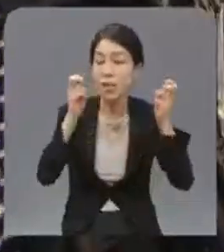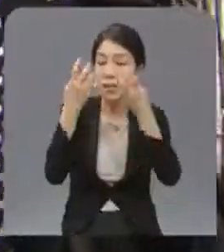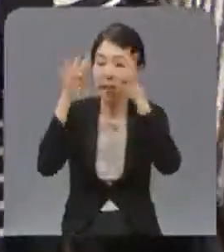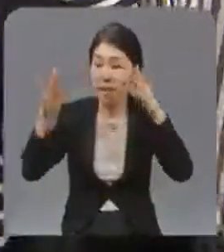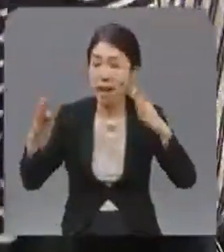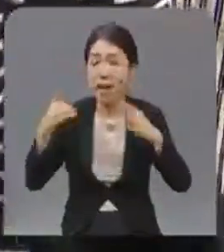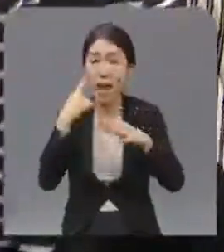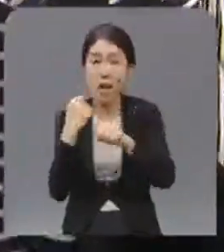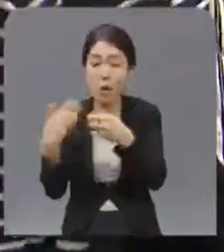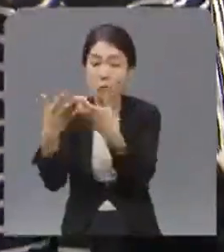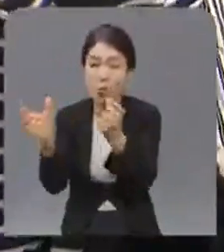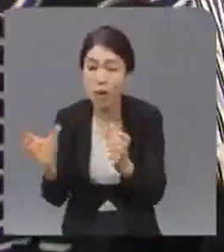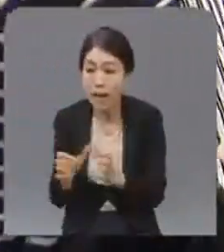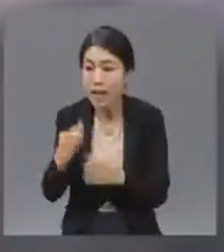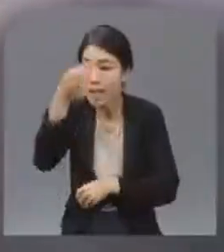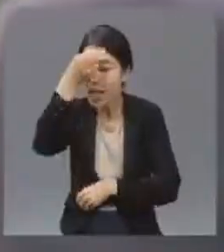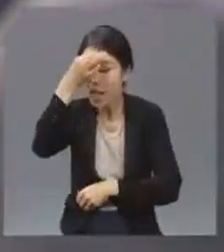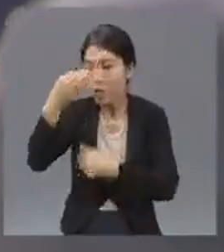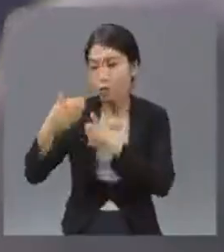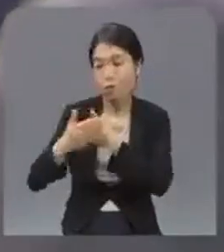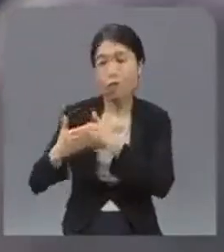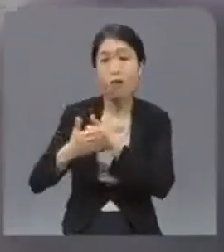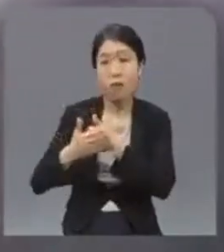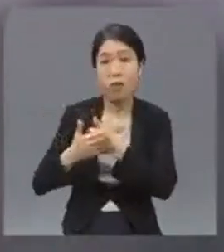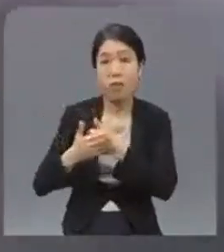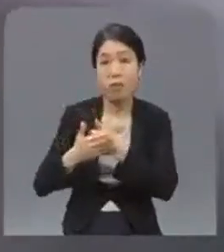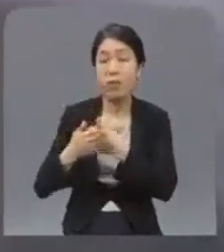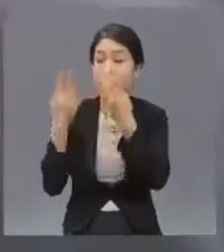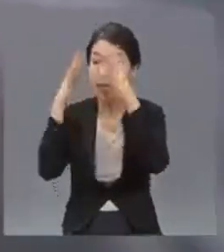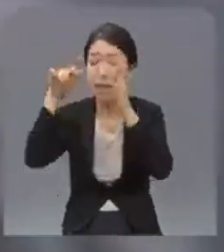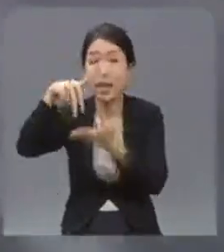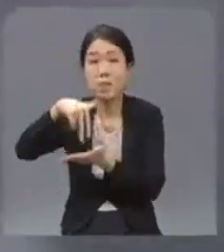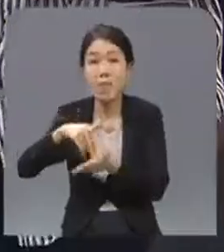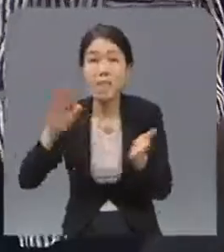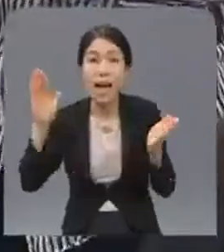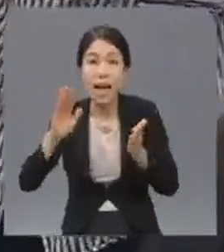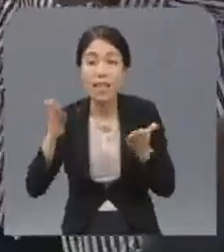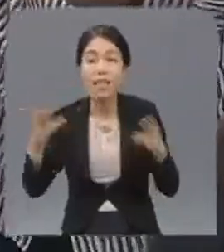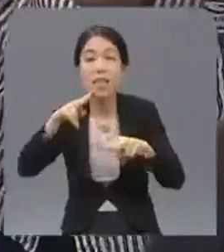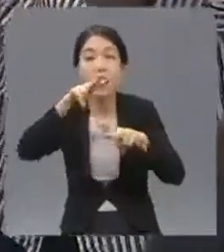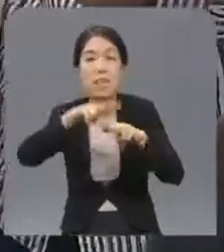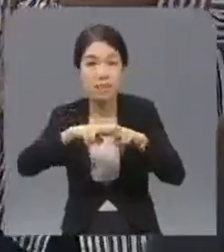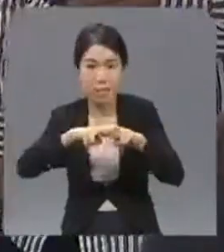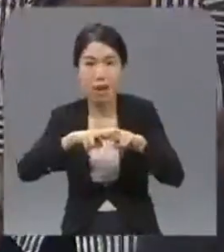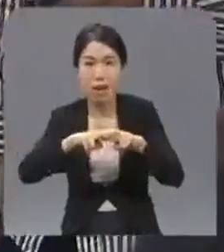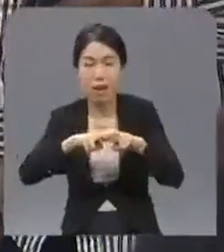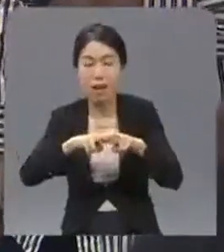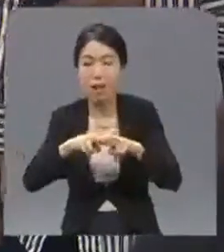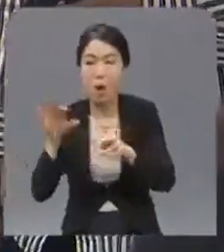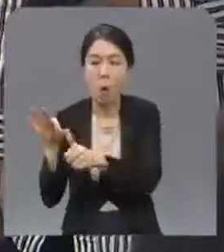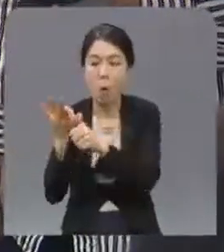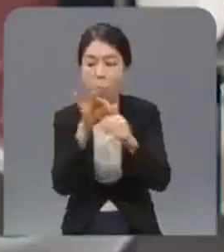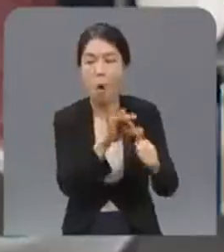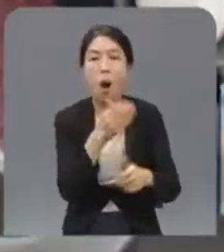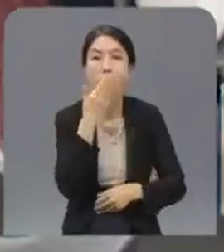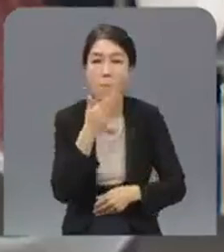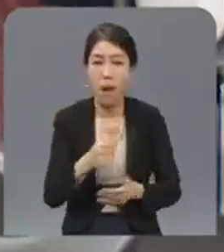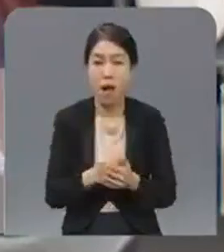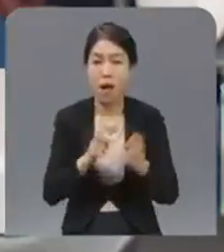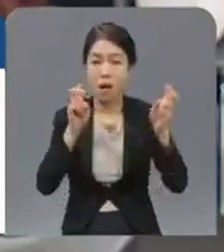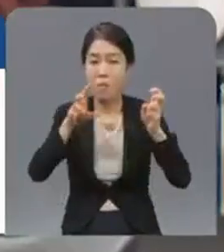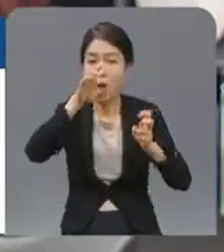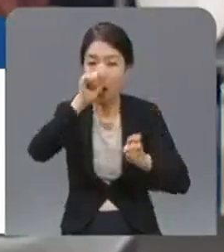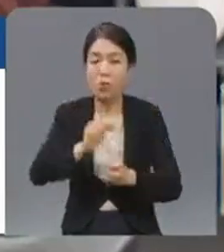대학과 연구기관으로부터 기술 지원을 받고 대학은 학생들의 일자리를 창출할 수 있습니다. 기업하기